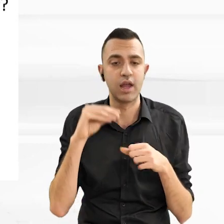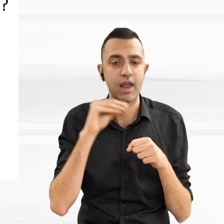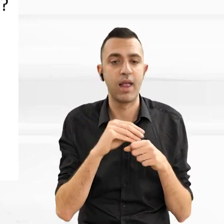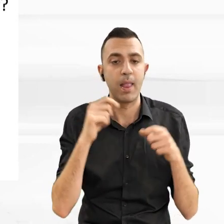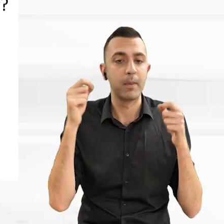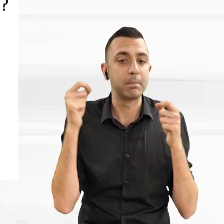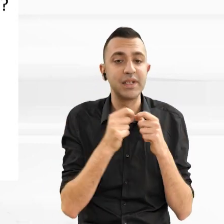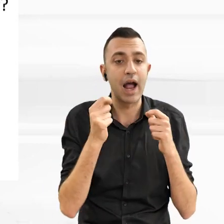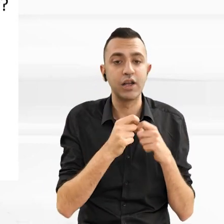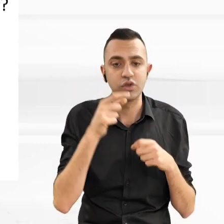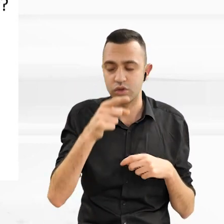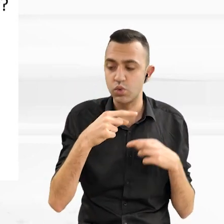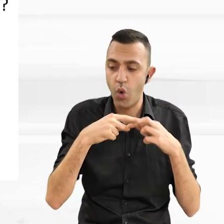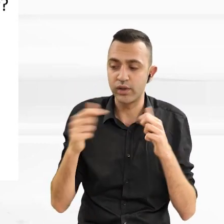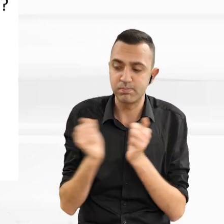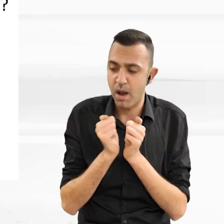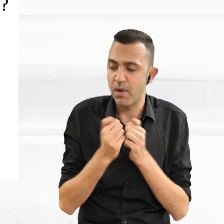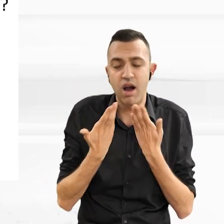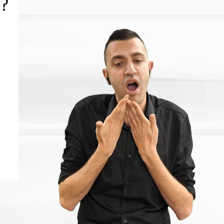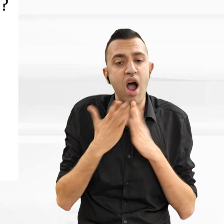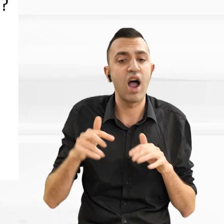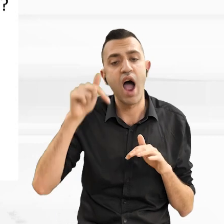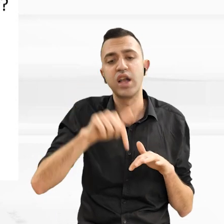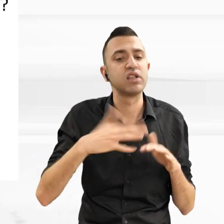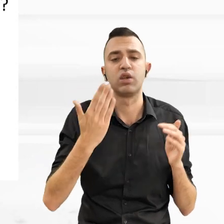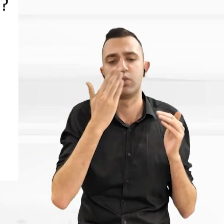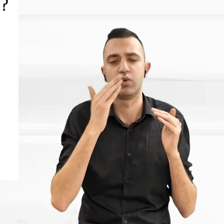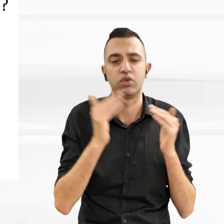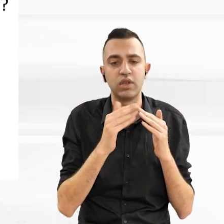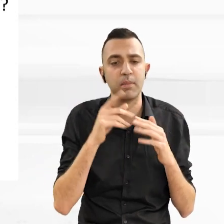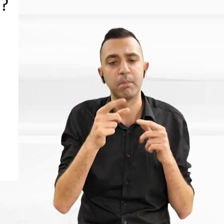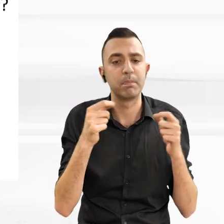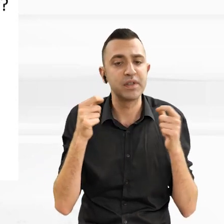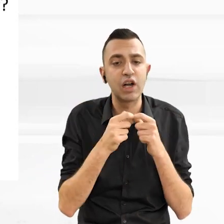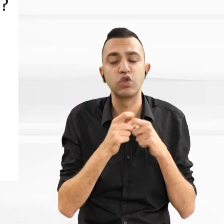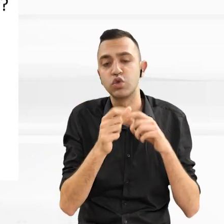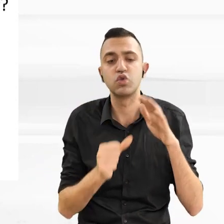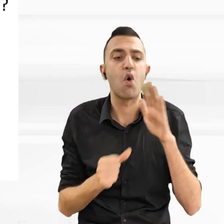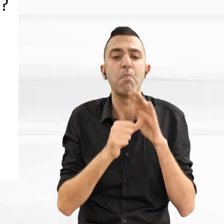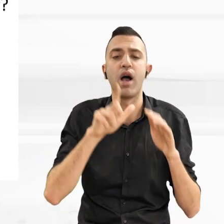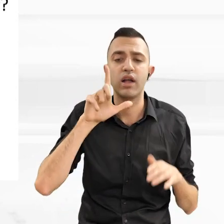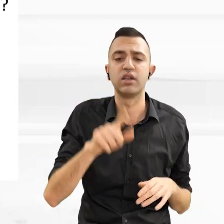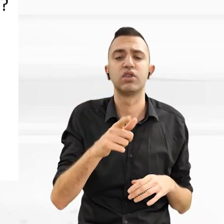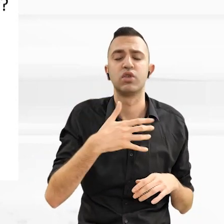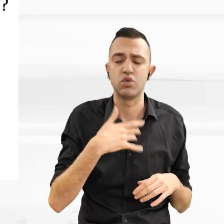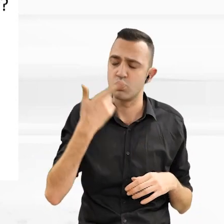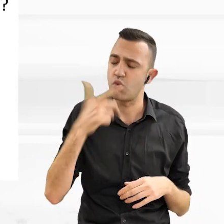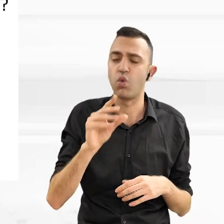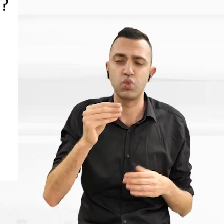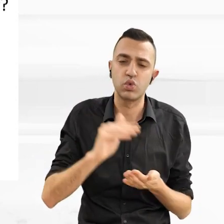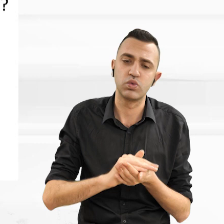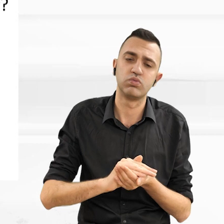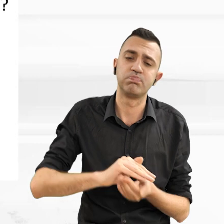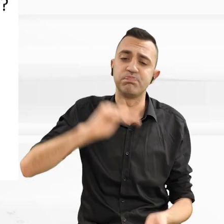brancusi nevrodin yanından ayrılmasının nedeni aşağıdakilerden hangisidir brancusi Romanyalı bir köy çocuğuyduk reyo